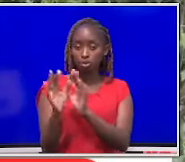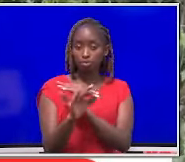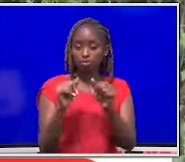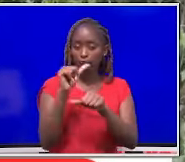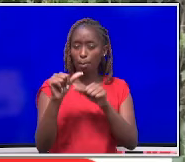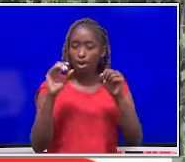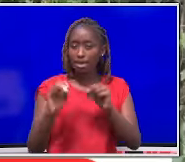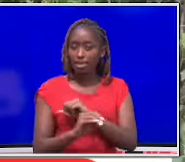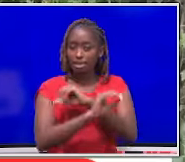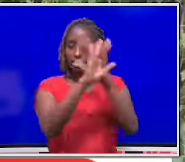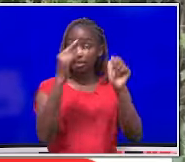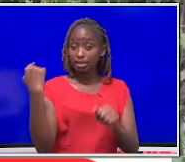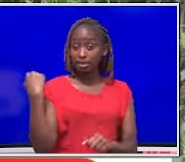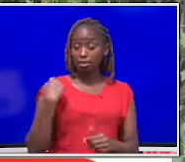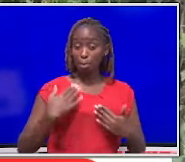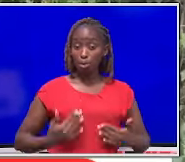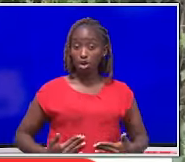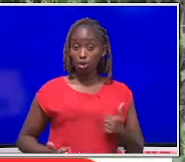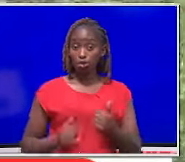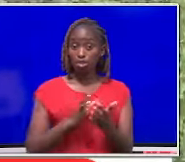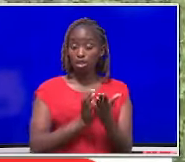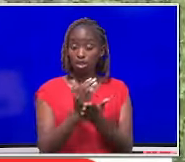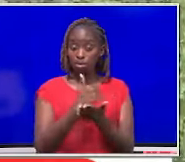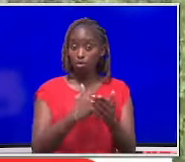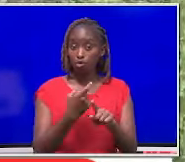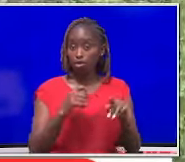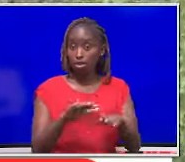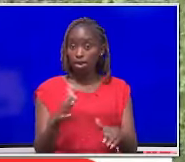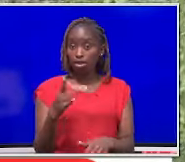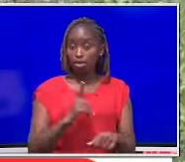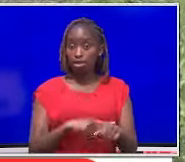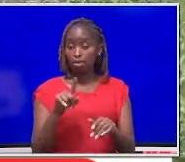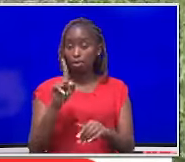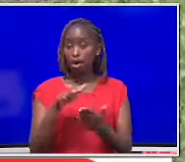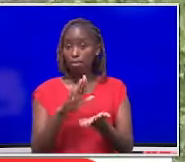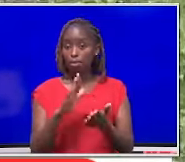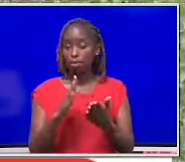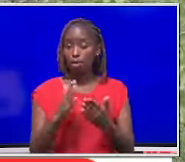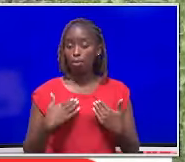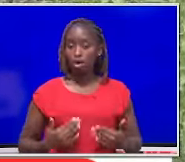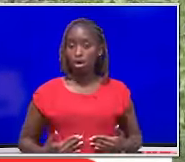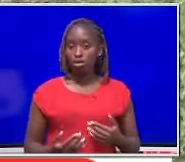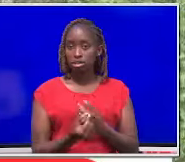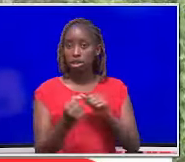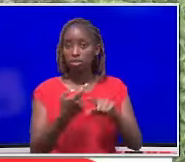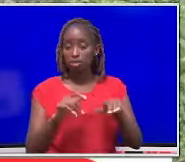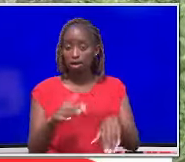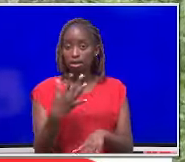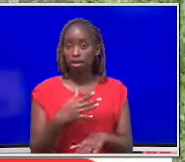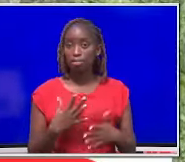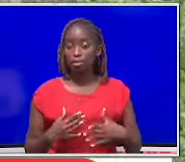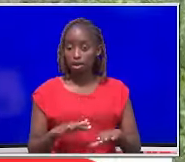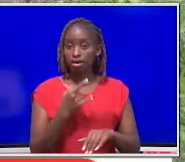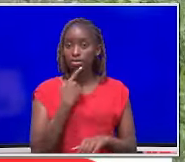kamili ya miili iliyotolewa eneo hilo. Na huku mwili mmoja zaidi ukiopolewa hilo, wakazi wanasema kuwa kuna njama